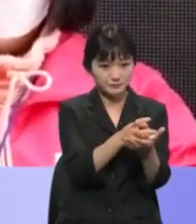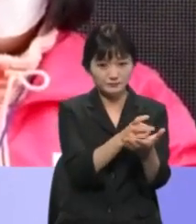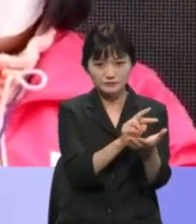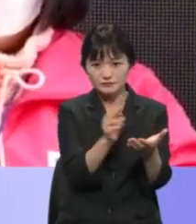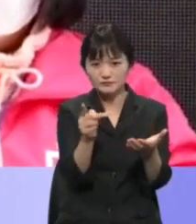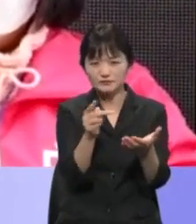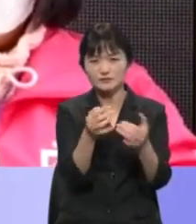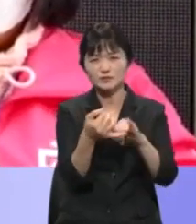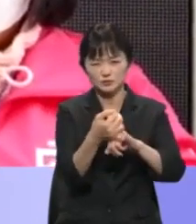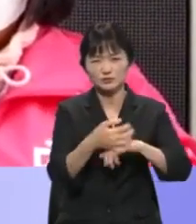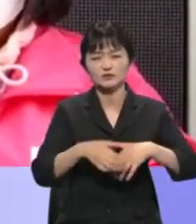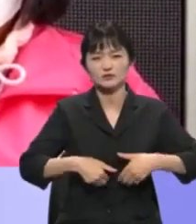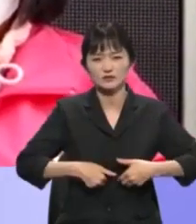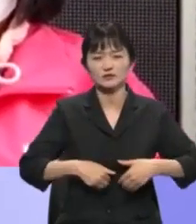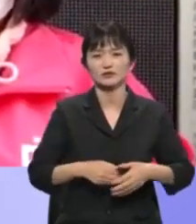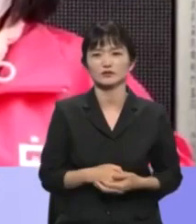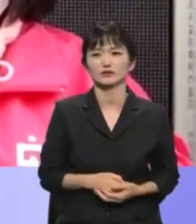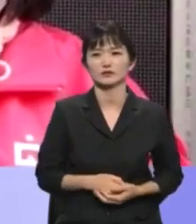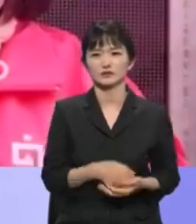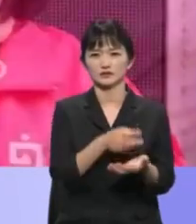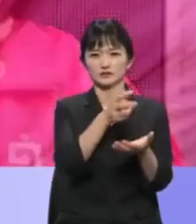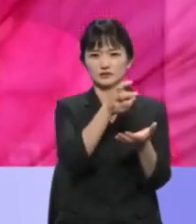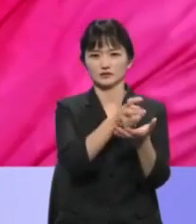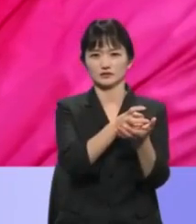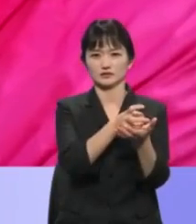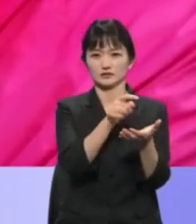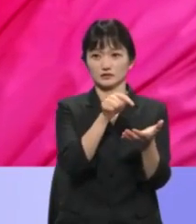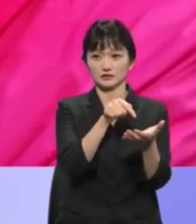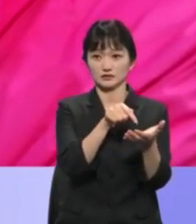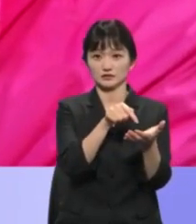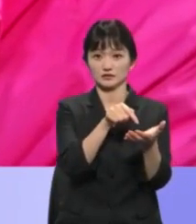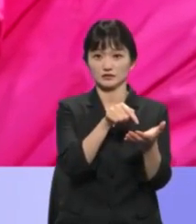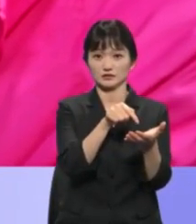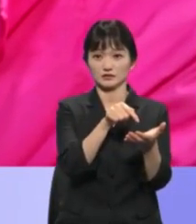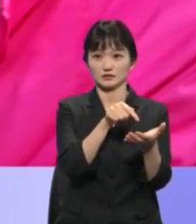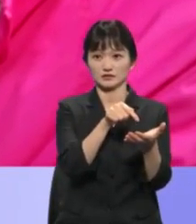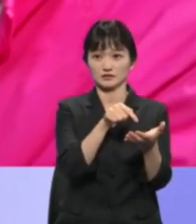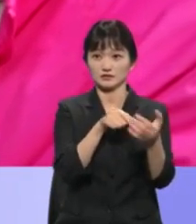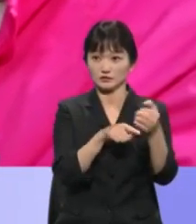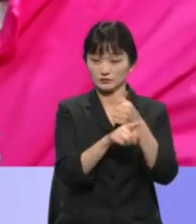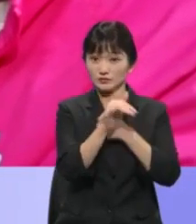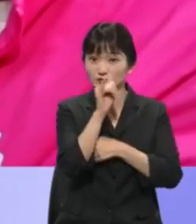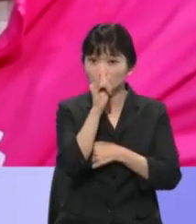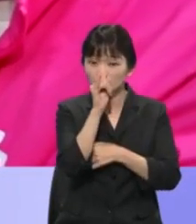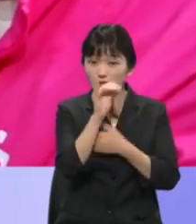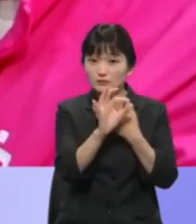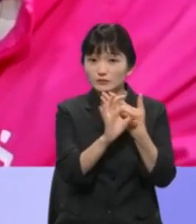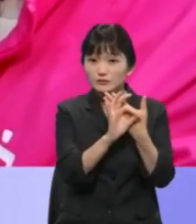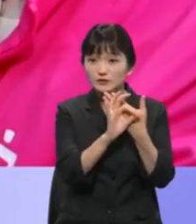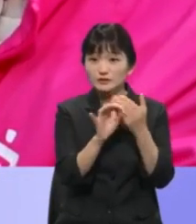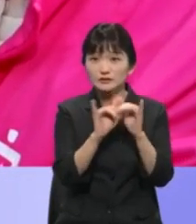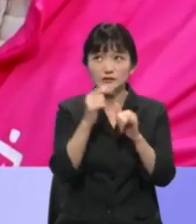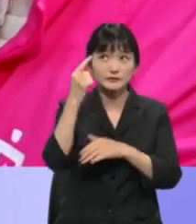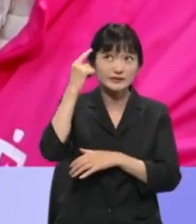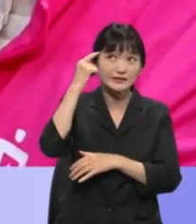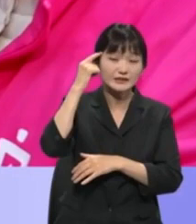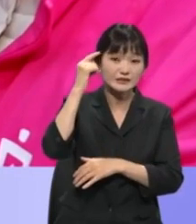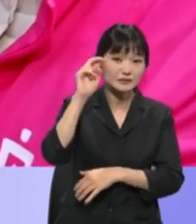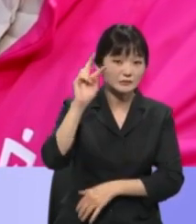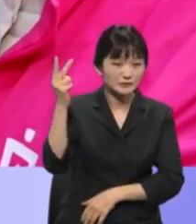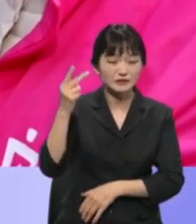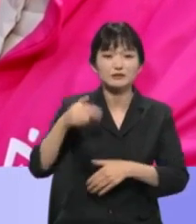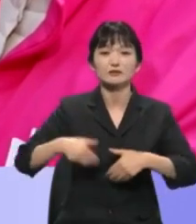아주 필수로 필요한 부분이고 결국이 제도가 그 뭔가 이제 의미가 있으려면 그 사람들의 인식 변화가 되게